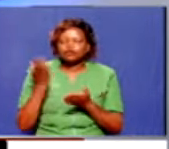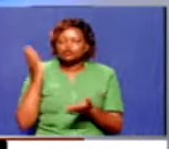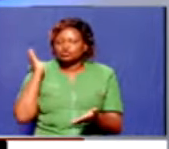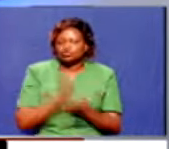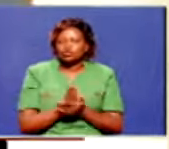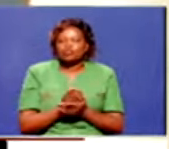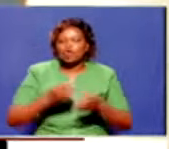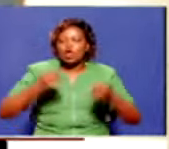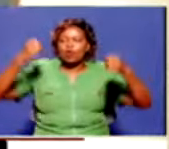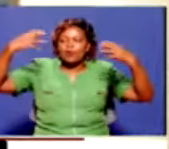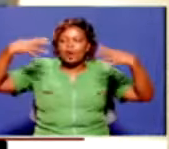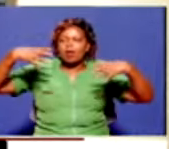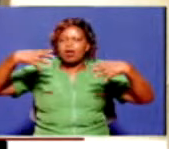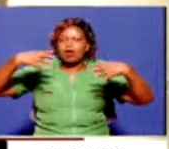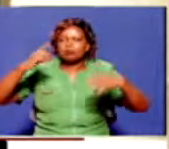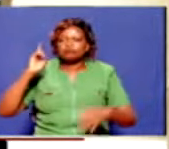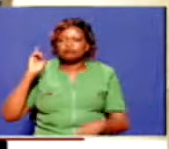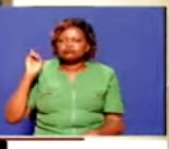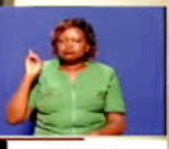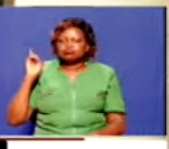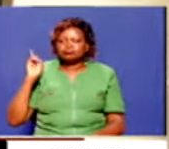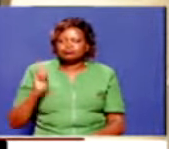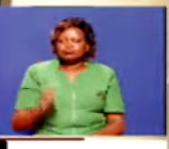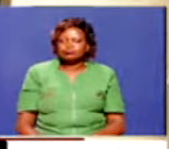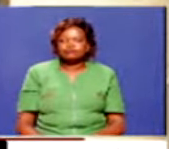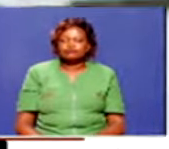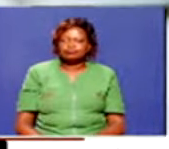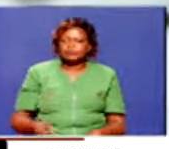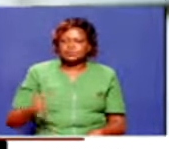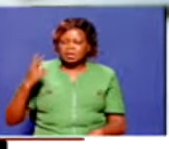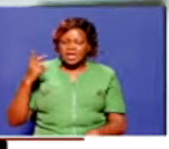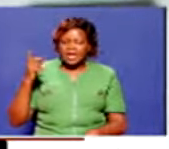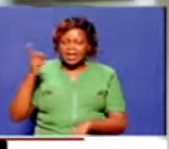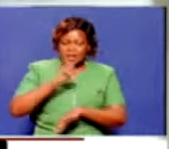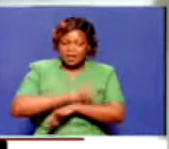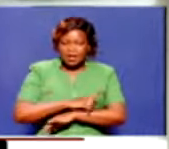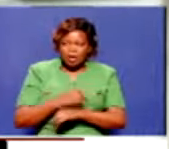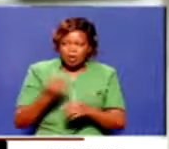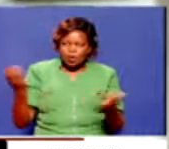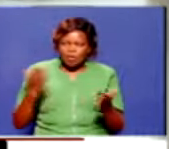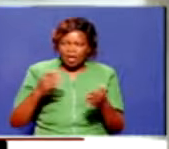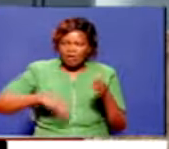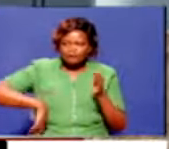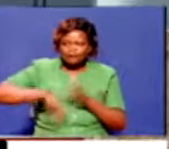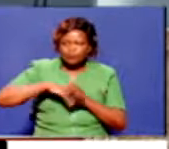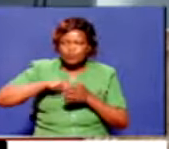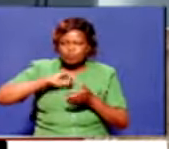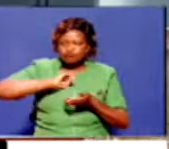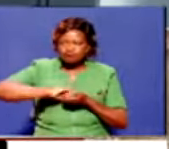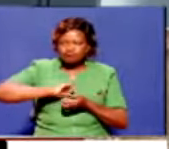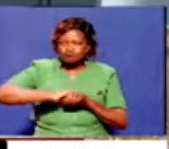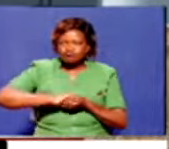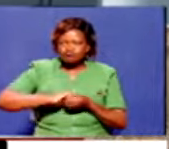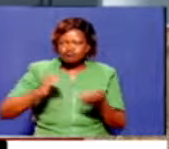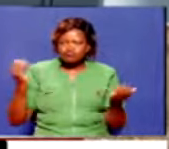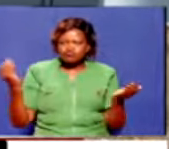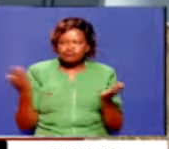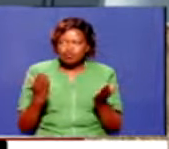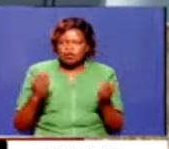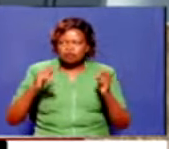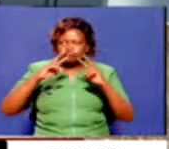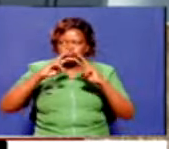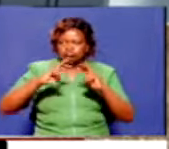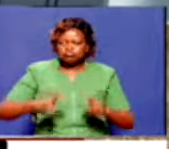wazi. Ilikuwa ni siku ya pili katika afisi kuu za shirikisho la soka humu nchini ambapo wakaguzi